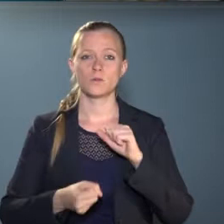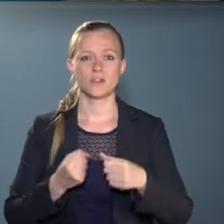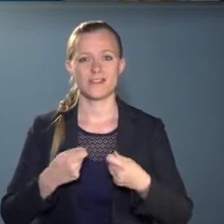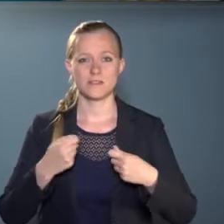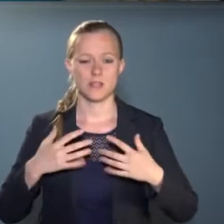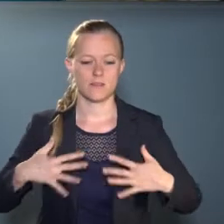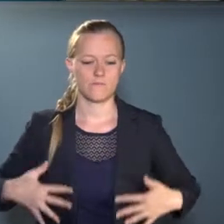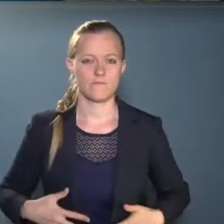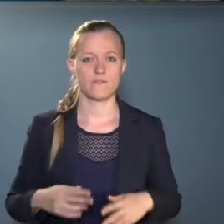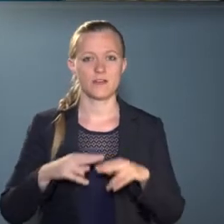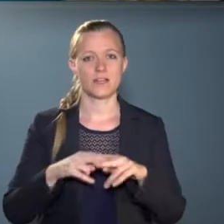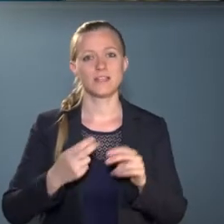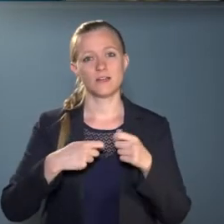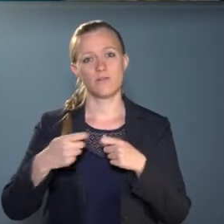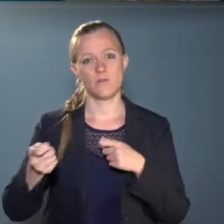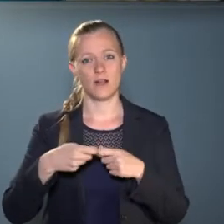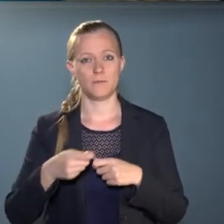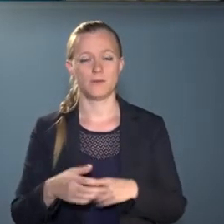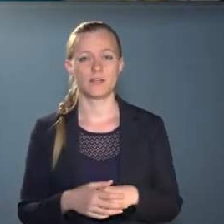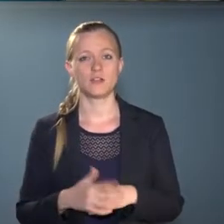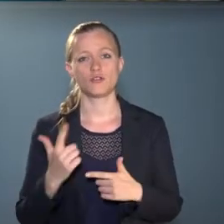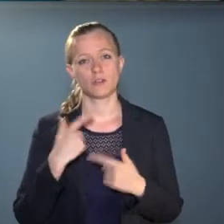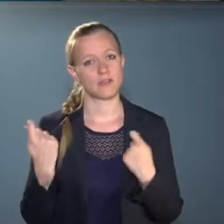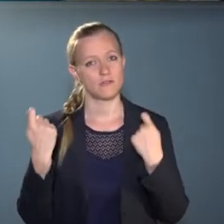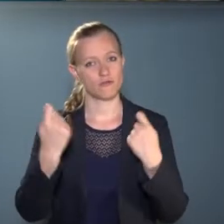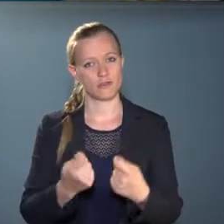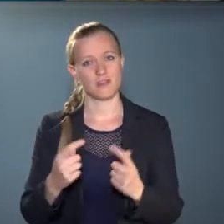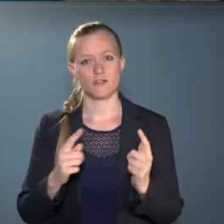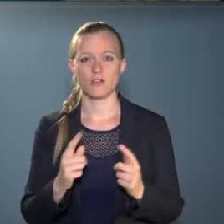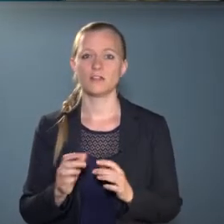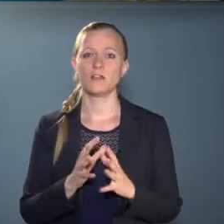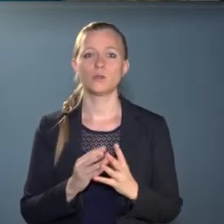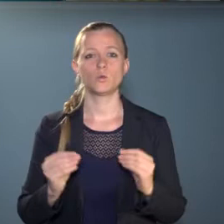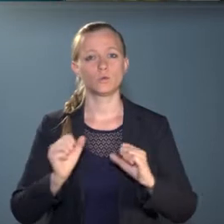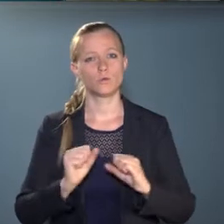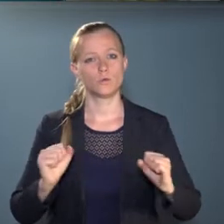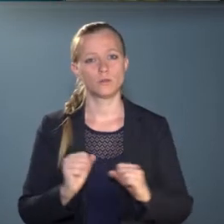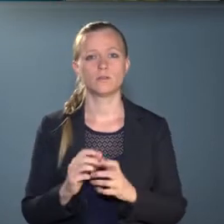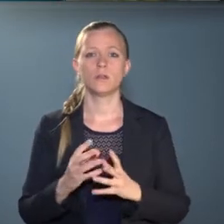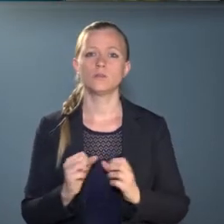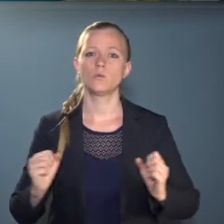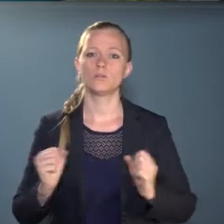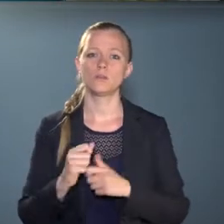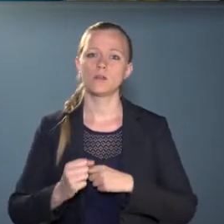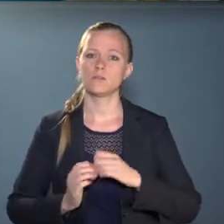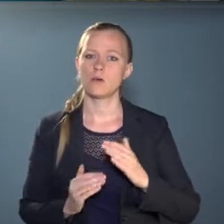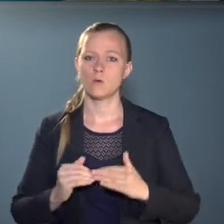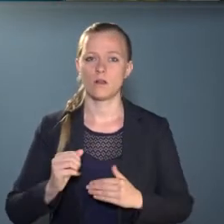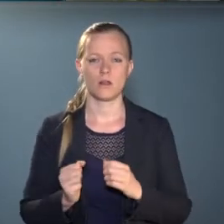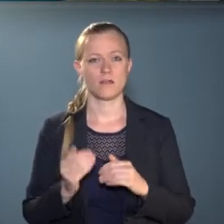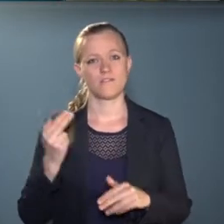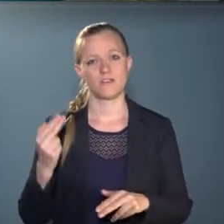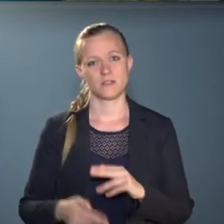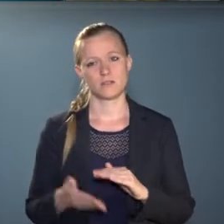mozgásszervrendszeri felmérés, tanácsadás, esetleges gyógytorna vagy torna gyakorlatok végzéséhez,